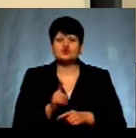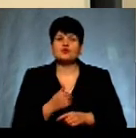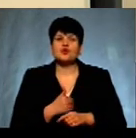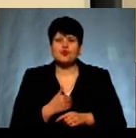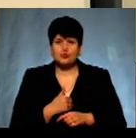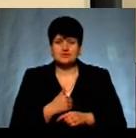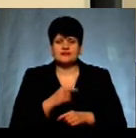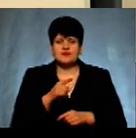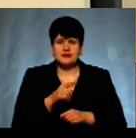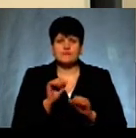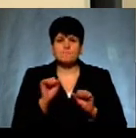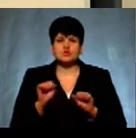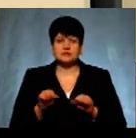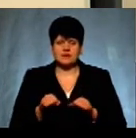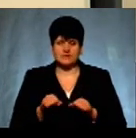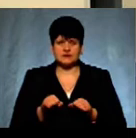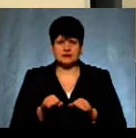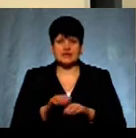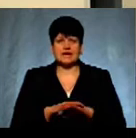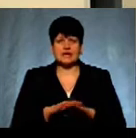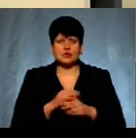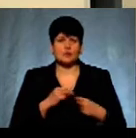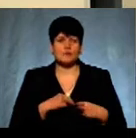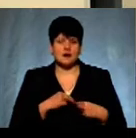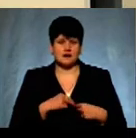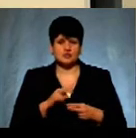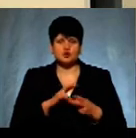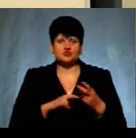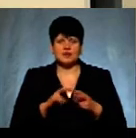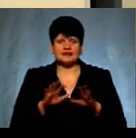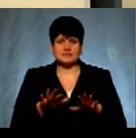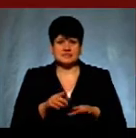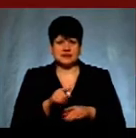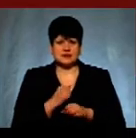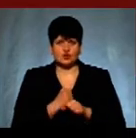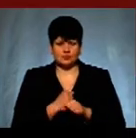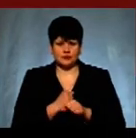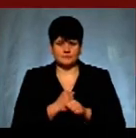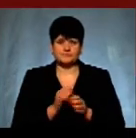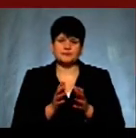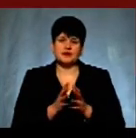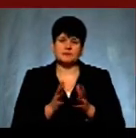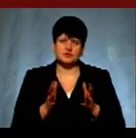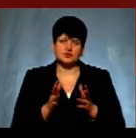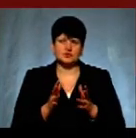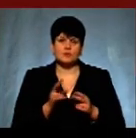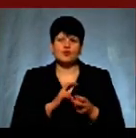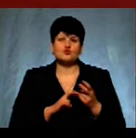і від тих її можливостей і можливостей ринку праці шукати місце її роботи. А переважно пошуковці